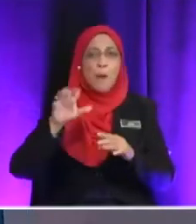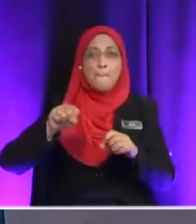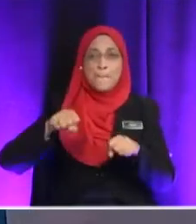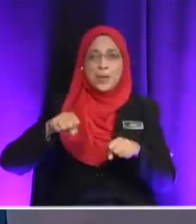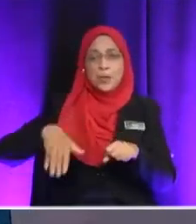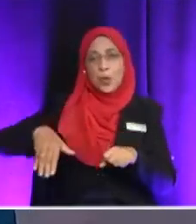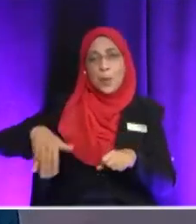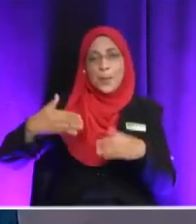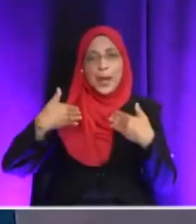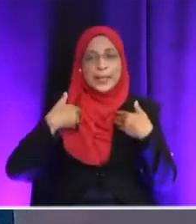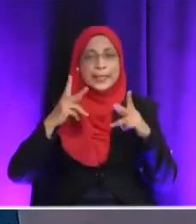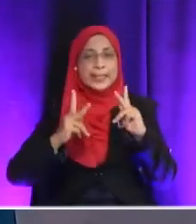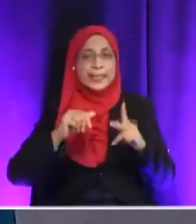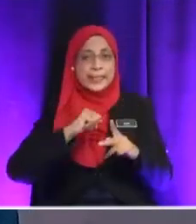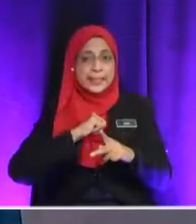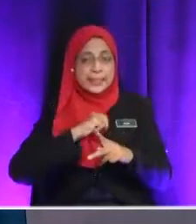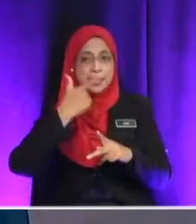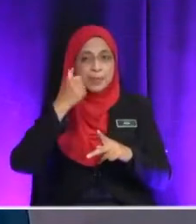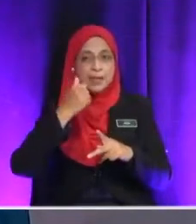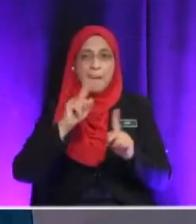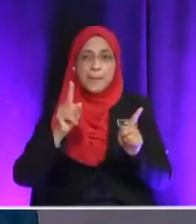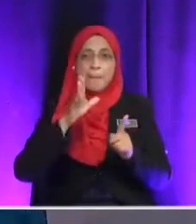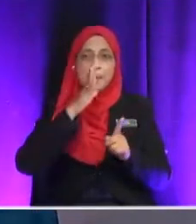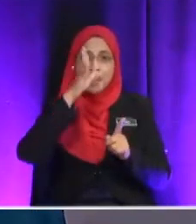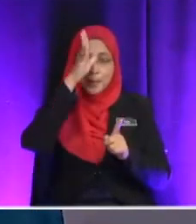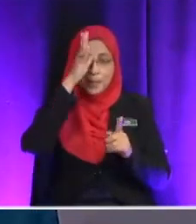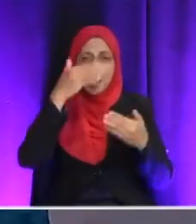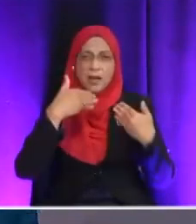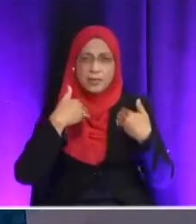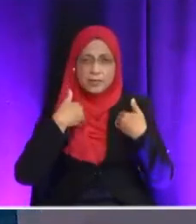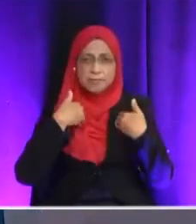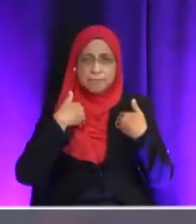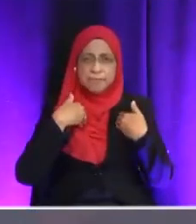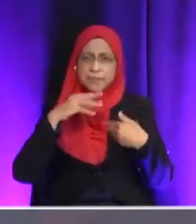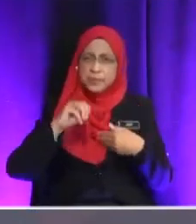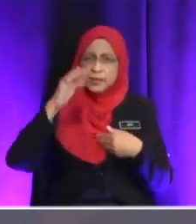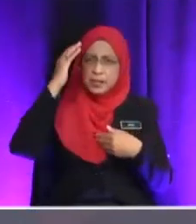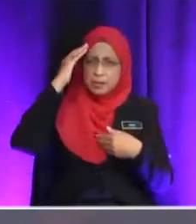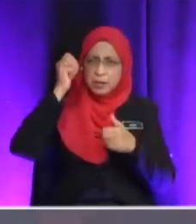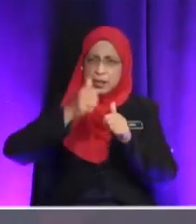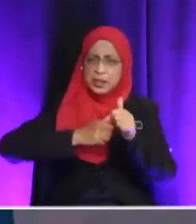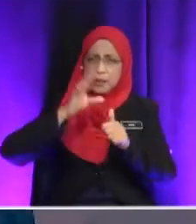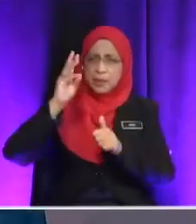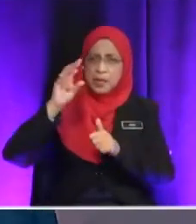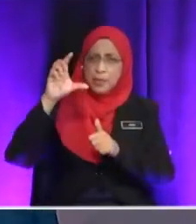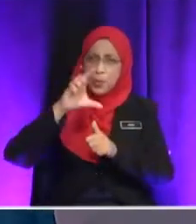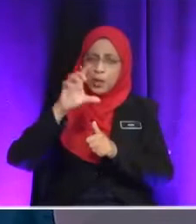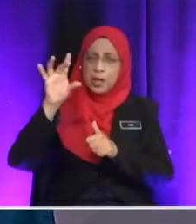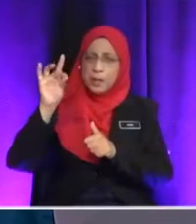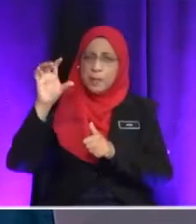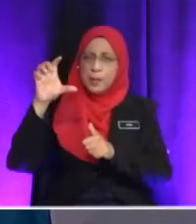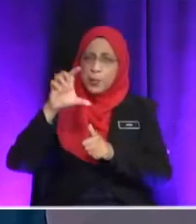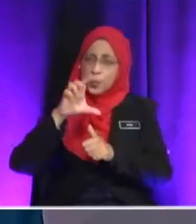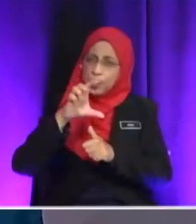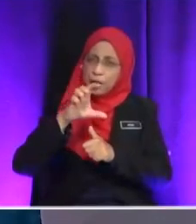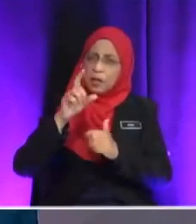memilikinya lagi tapi sebabnya Ayah kamu ada di kamu tahu apa yang ma Ayah kamu Boy setiap enam bulan atau pula panggulan sekali pada